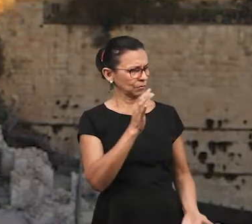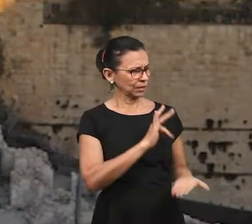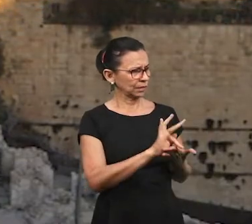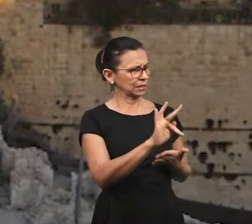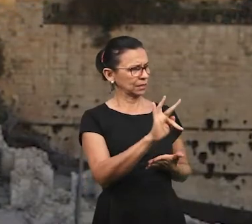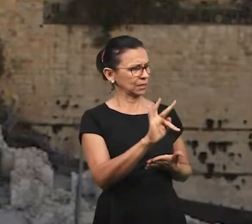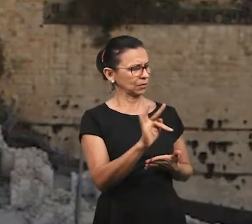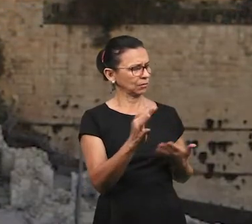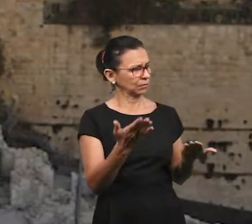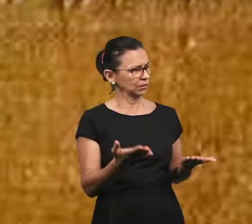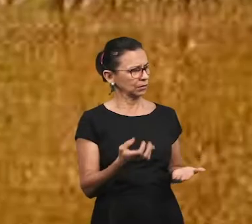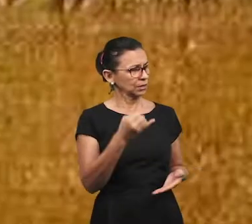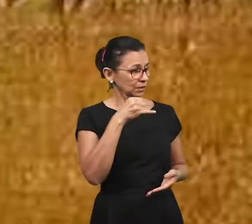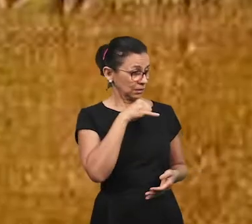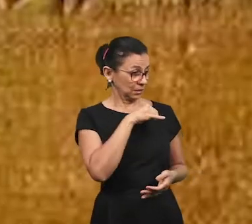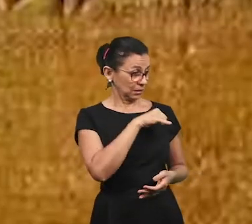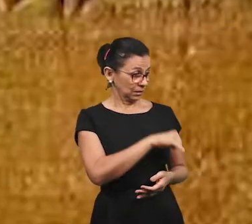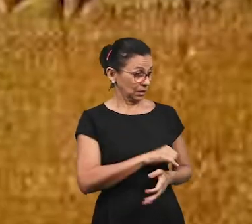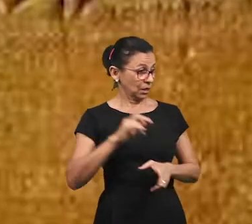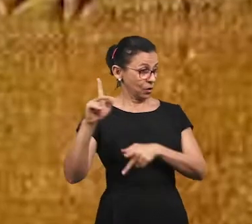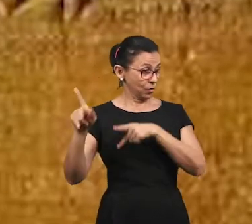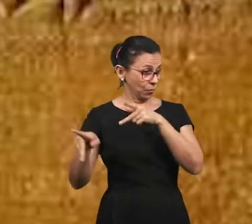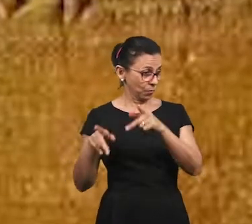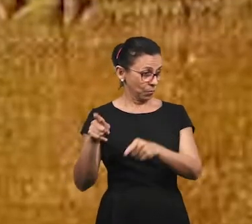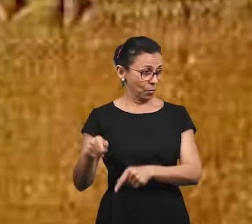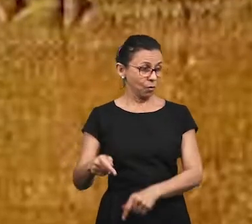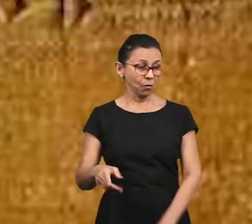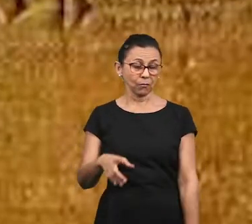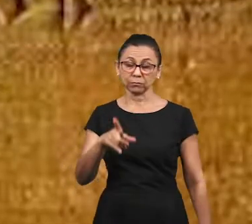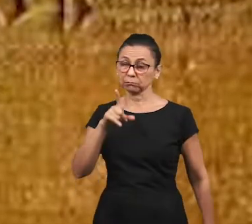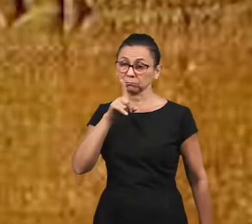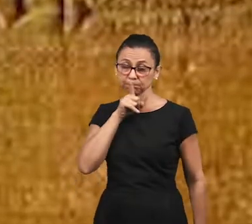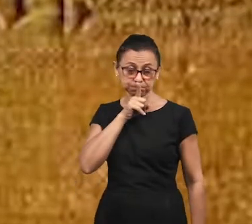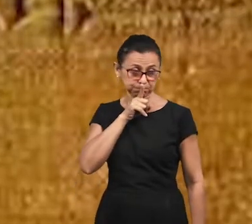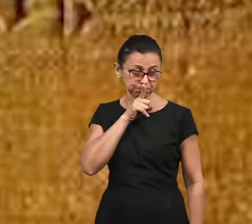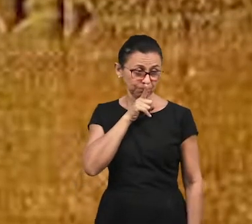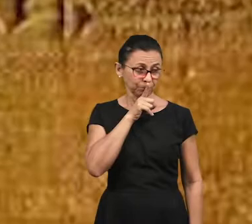«Если они умолкнут, то камни возопьют».